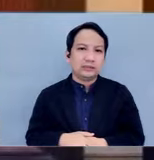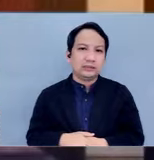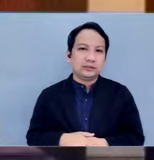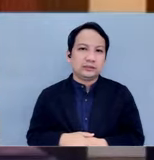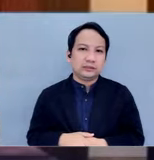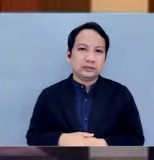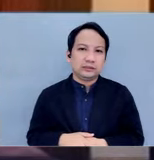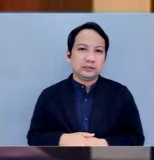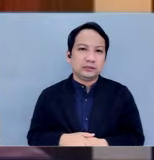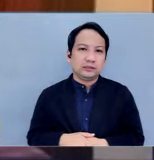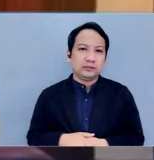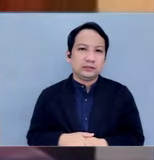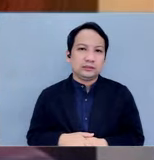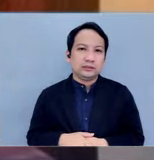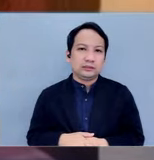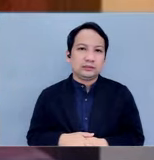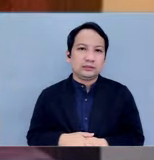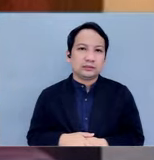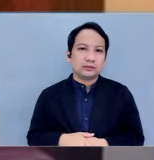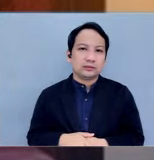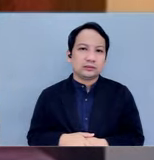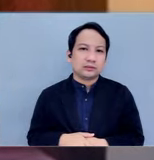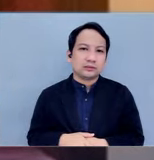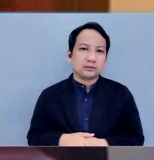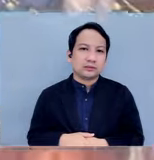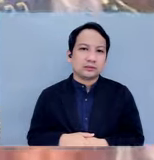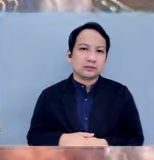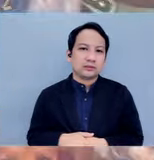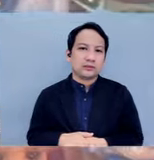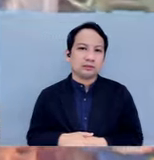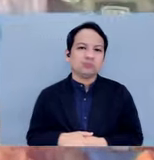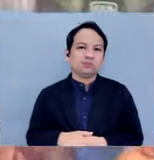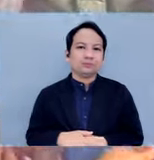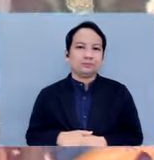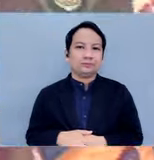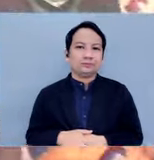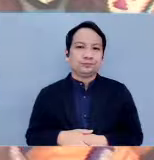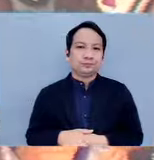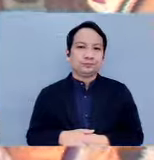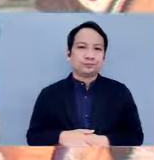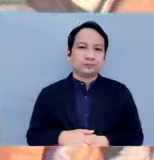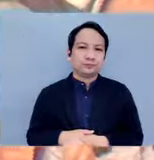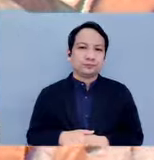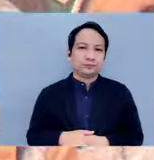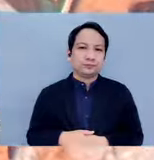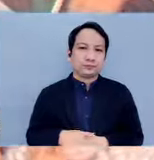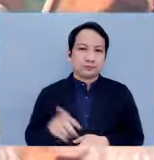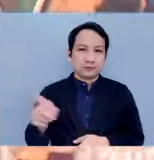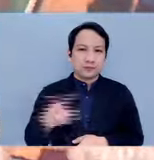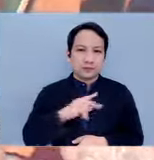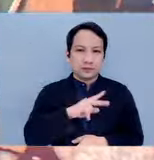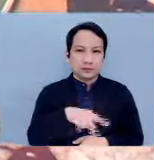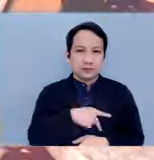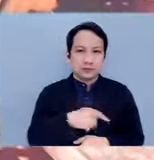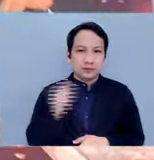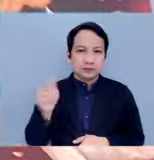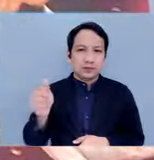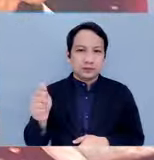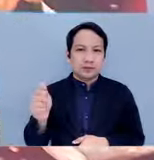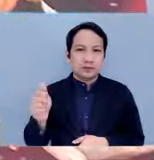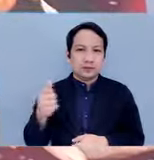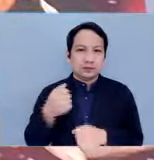Are these your dogs? I'm just curious. Mga aso ni po ba? Ito, class of 2022? No, actually, this one of my personal work. Actually, I made this